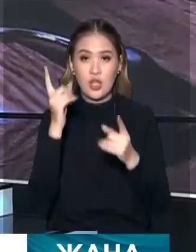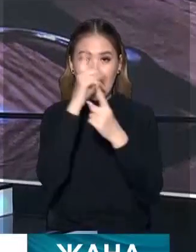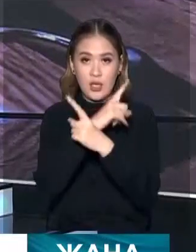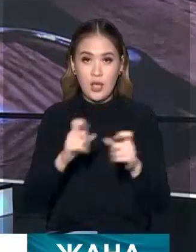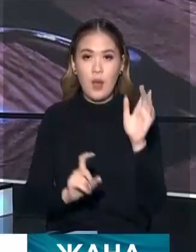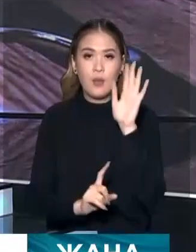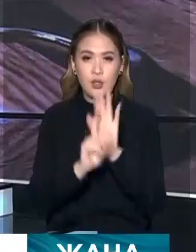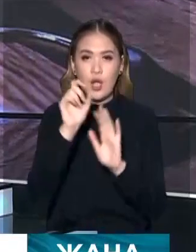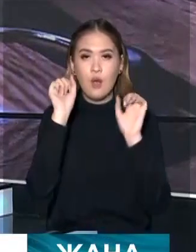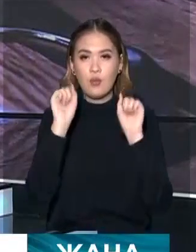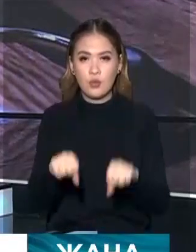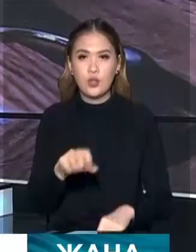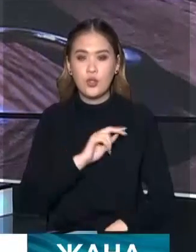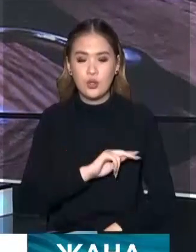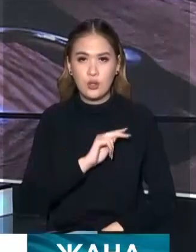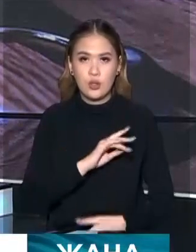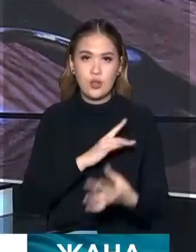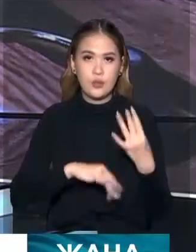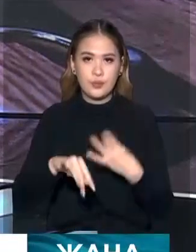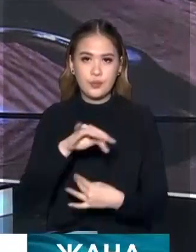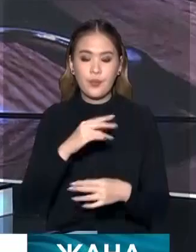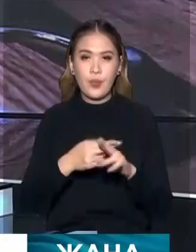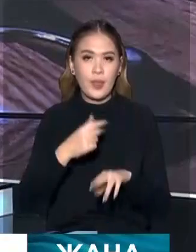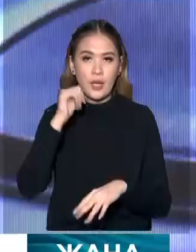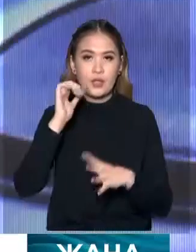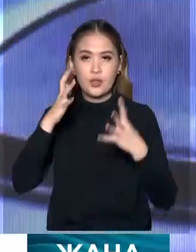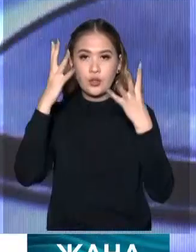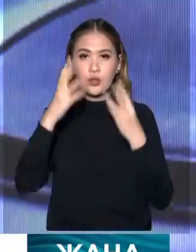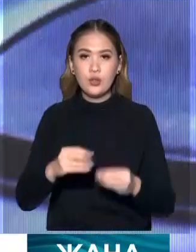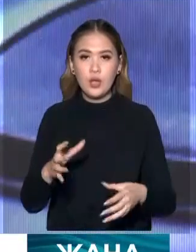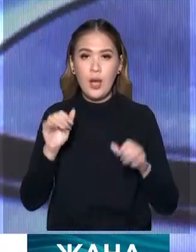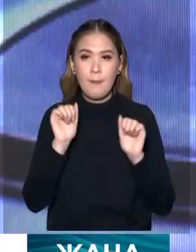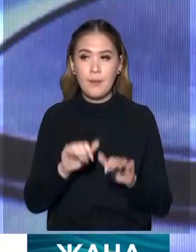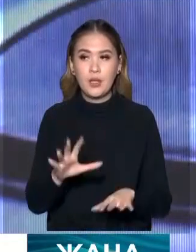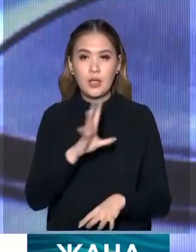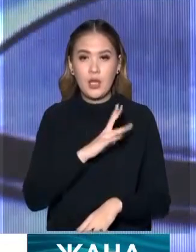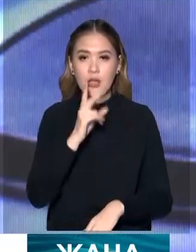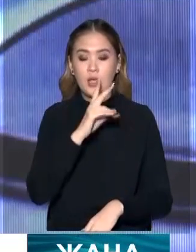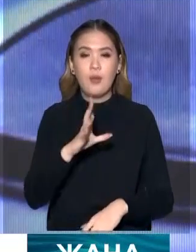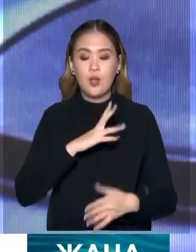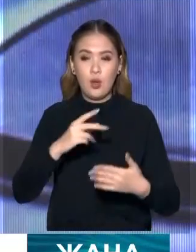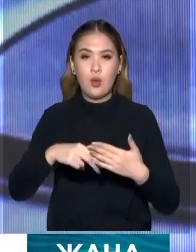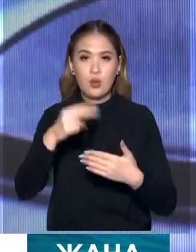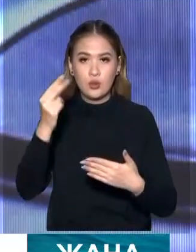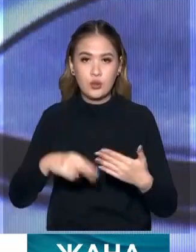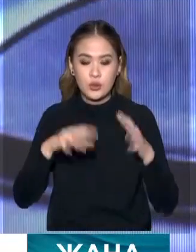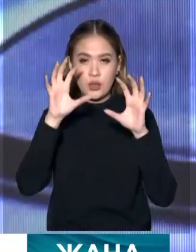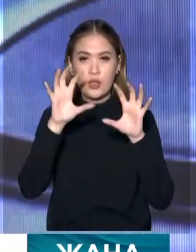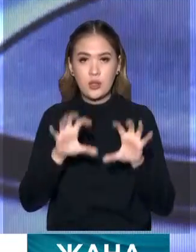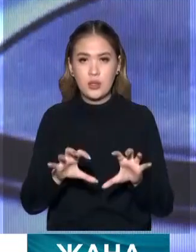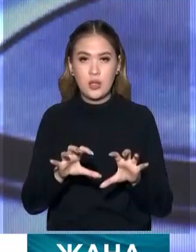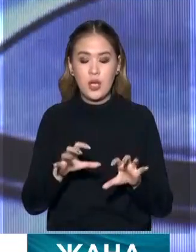күннен бастап қолданысқа енеді. Ол заңның талабы. Кеше өткенде қабылданып, президент қол қойған заң талабы бойынша